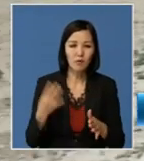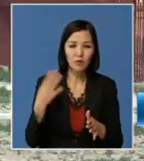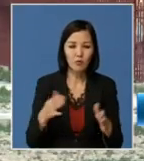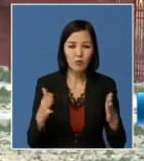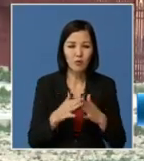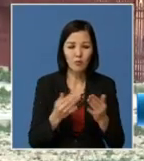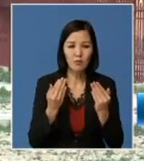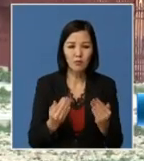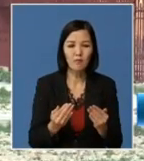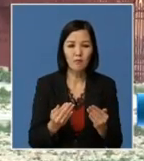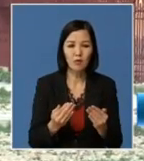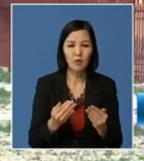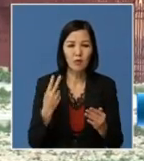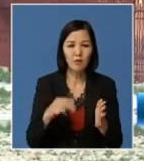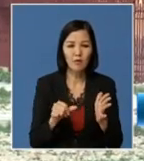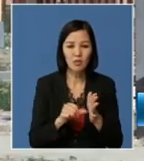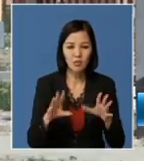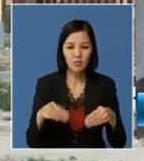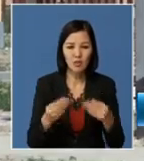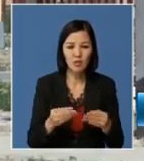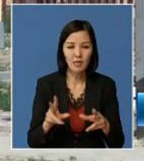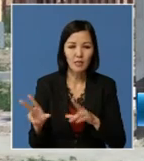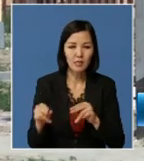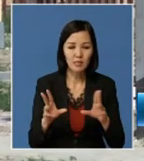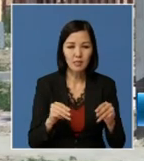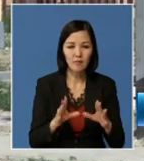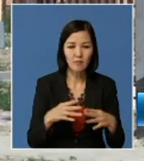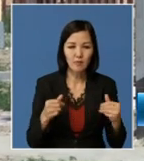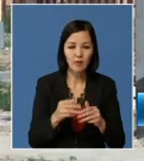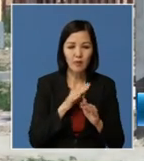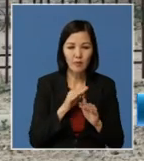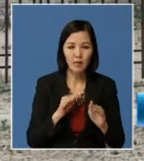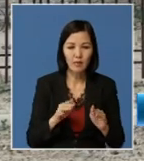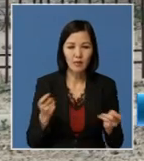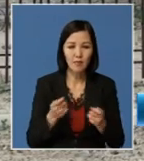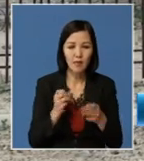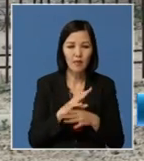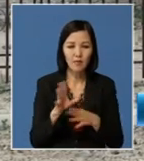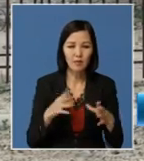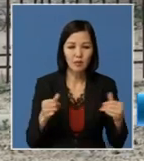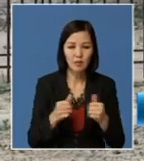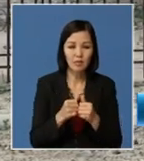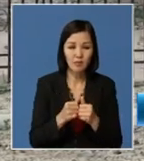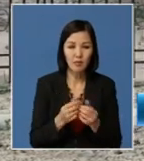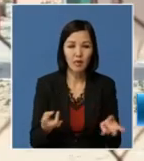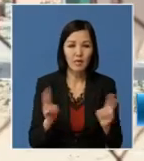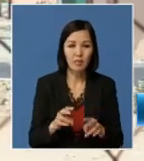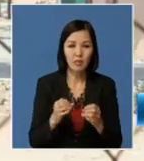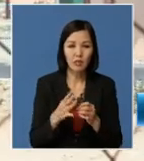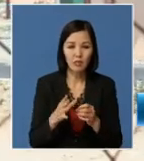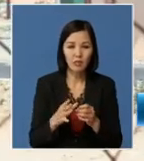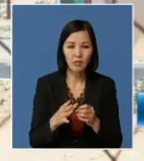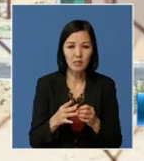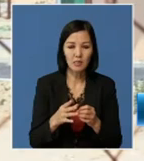домов. Сегодня сдали 26 из них. Счастливыми новоселами стали многодетные и малоимущие семьи. Оставшиеся 14